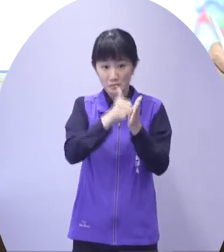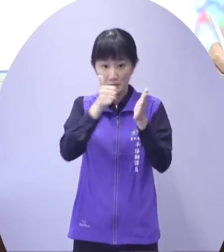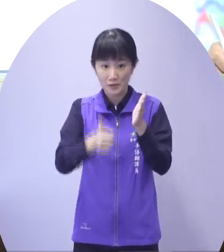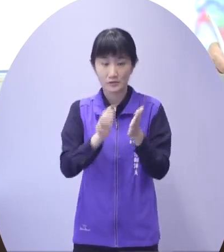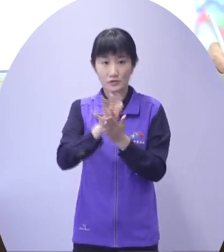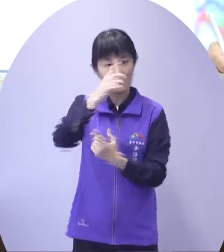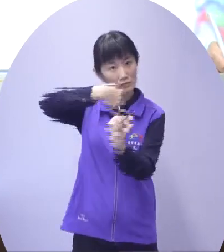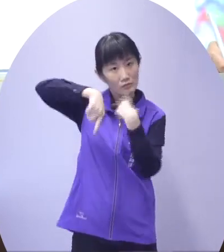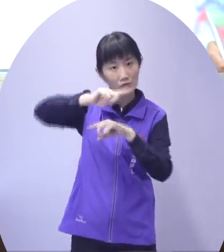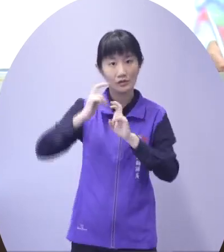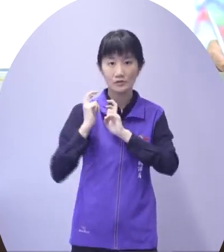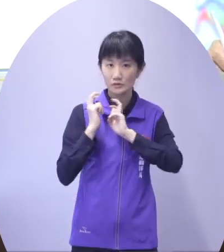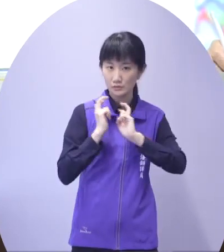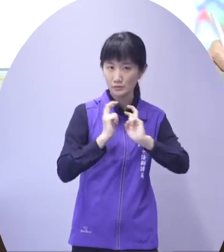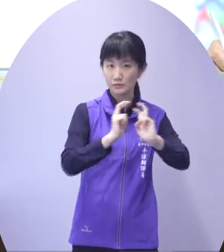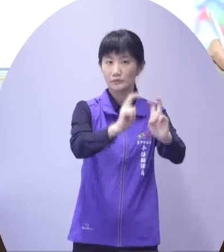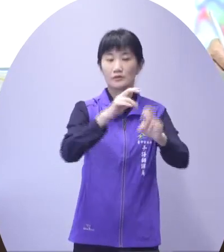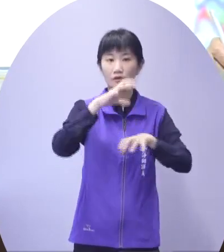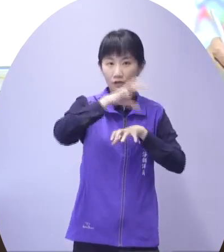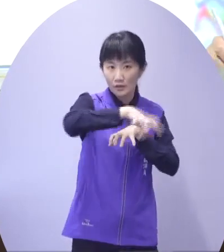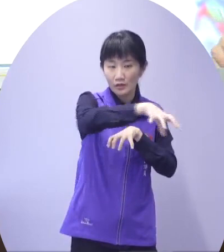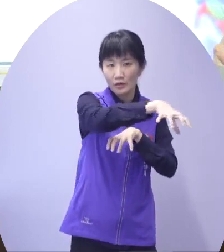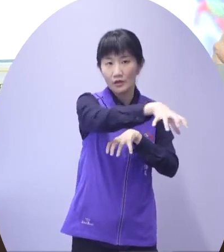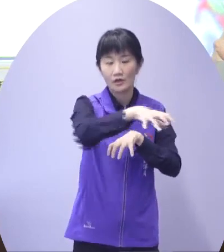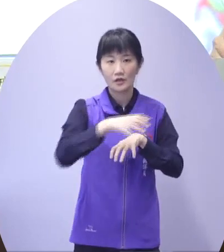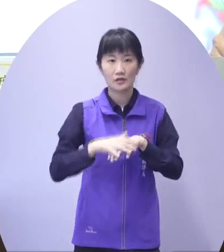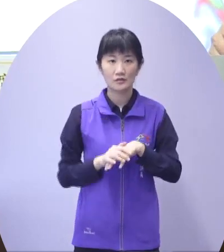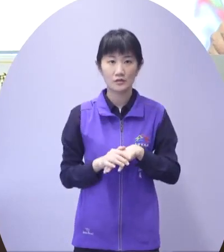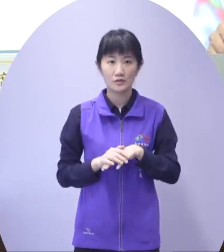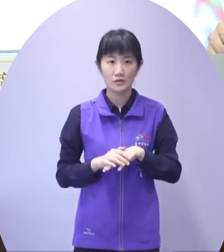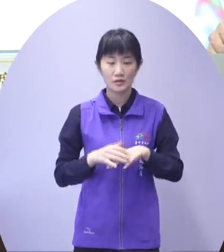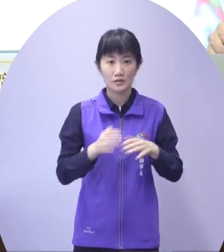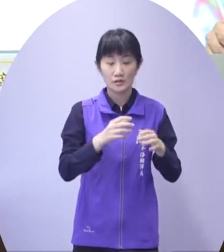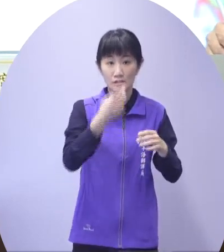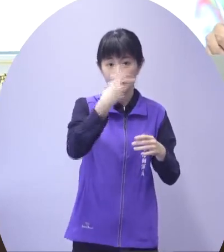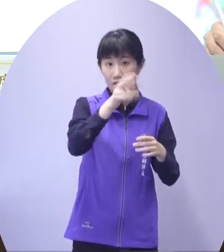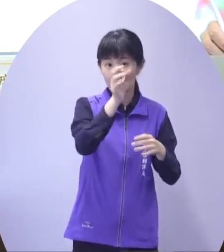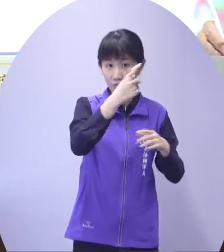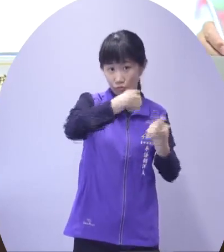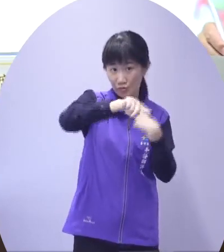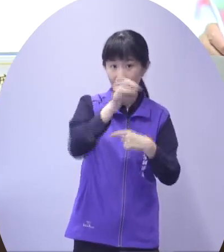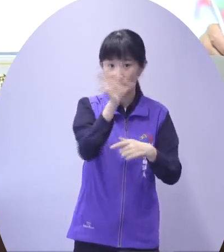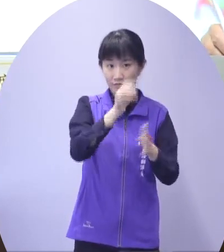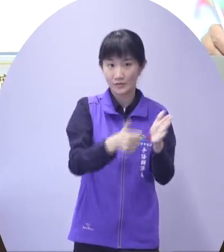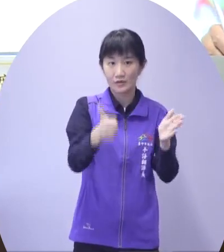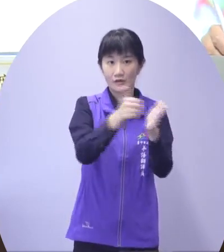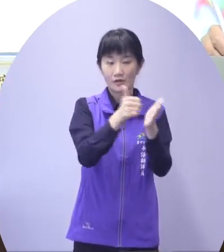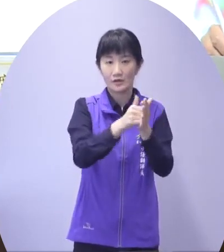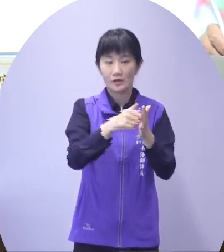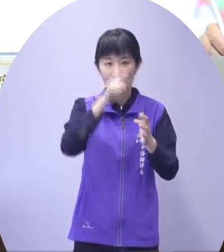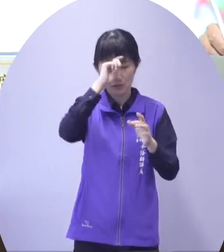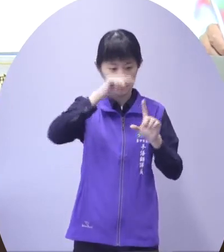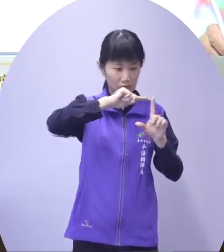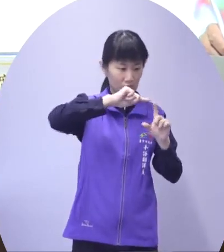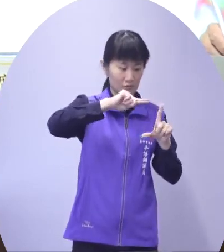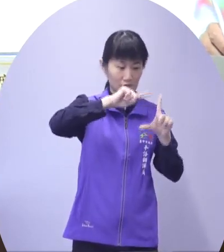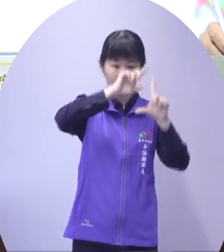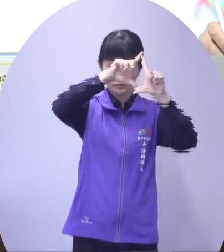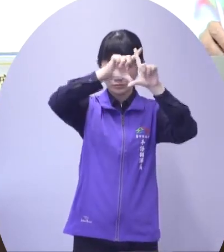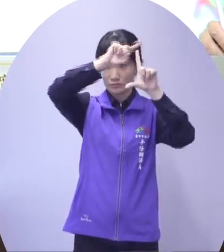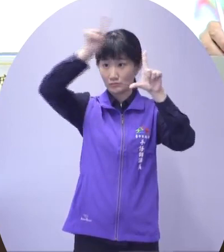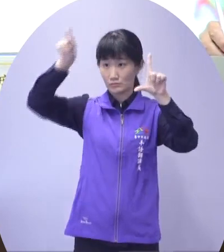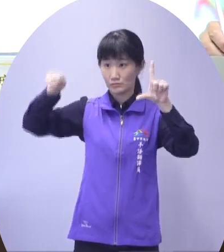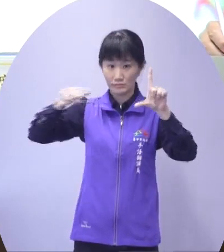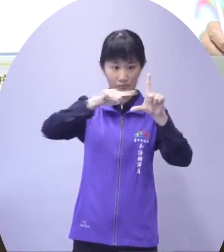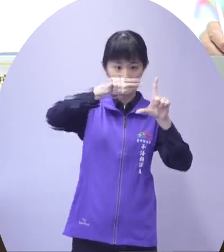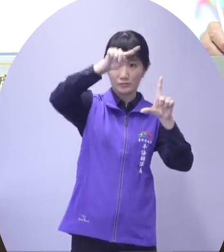搭乘捷运，那要到哪一站下车，可以搭到我们的接驳车，哈，那这样的话是不是可以用简单的图卡或是